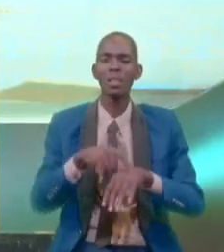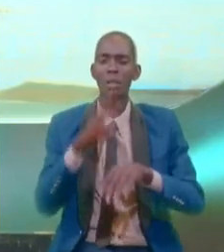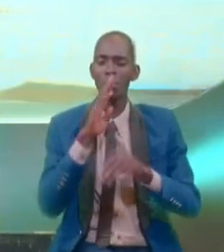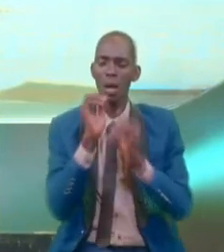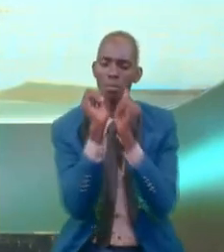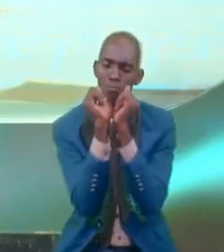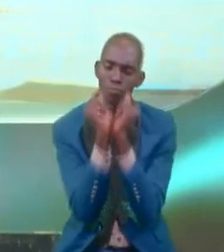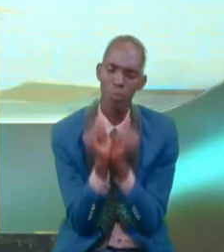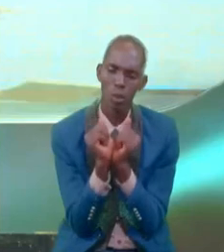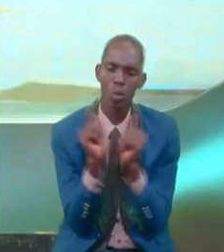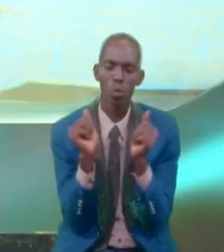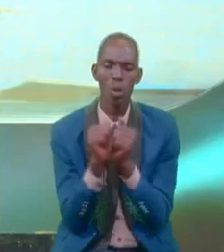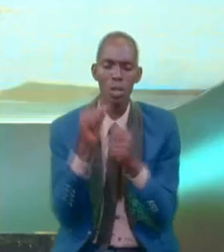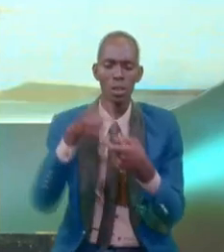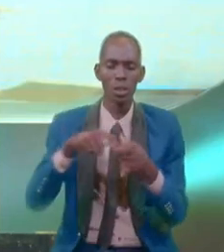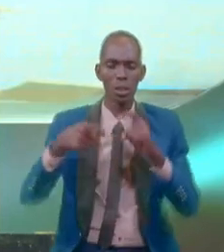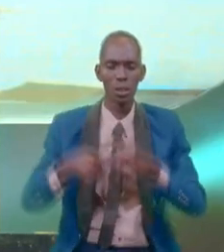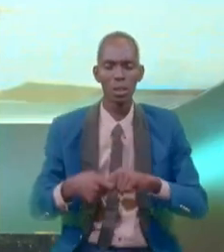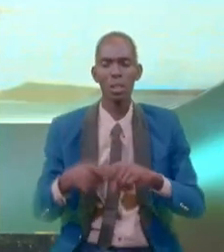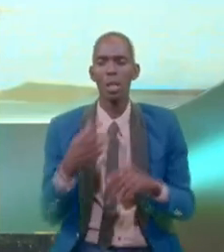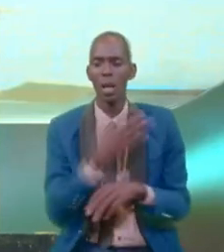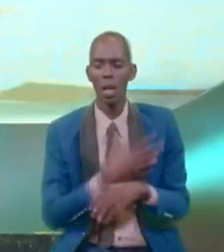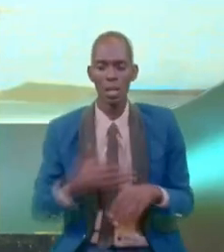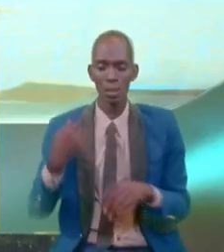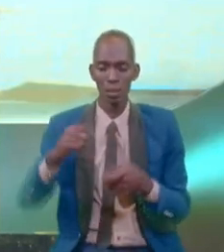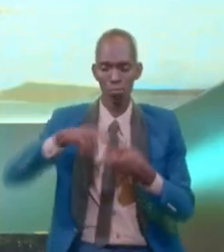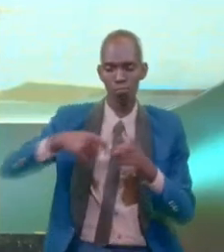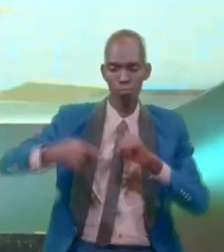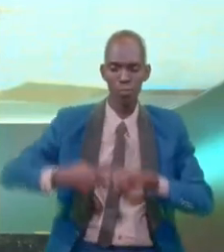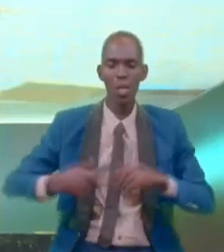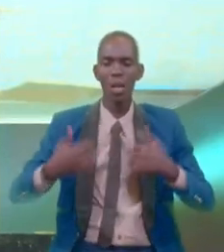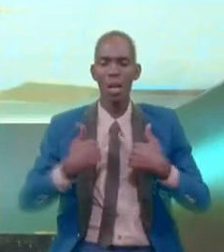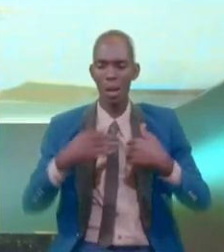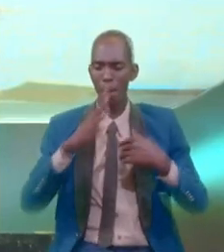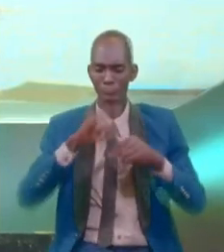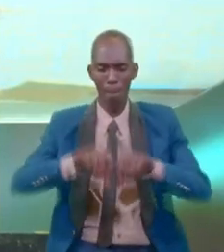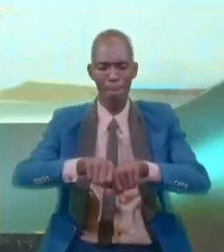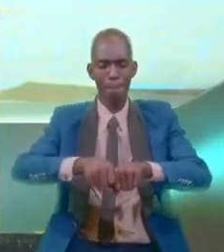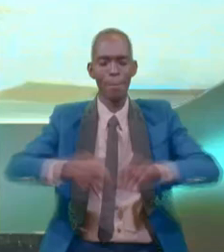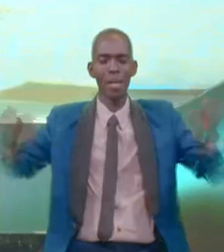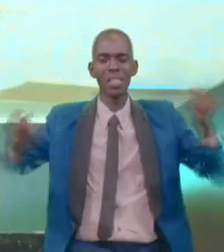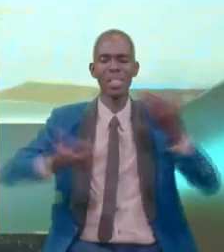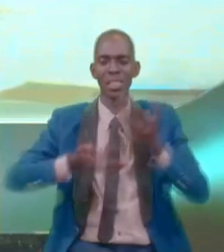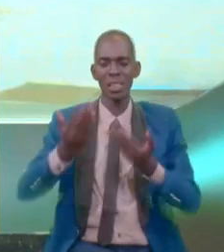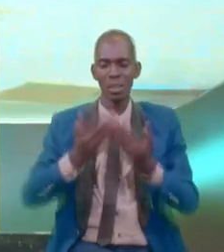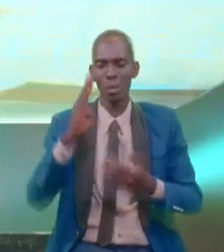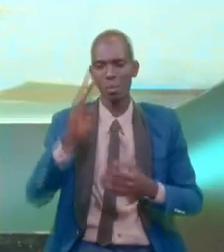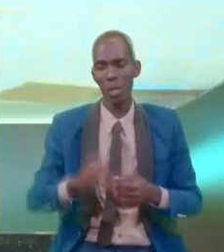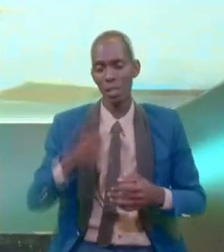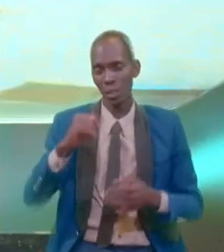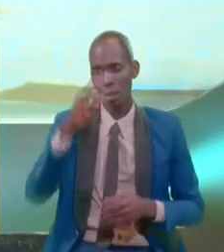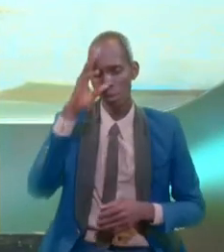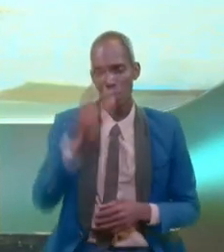les fers aux pieds et avait été lié de chaînes. Mais il avait rompu les chaînes et brisé les